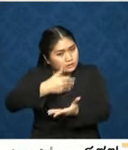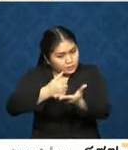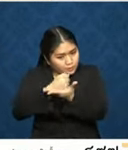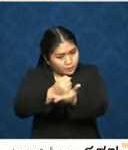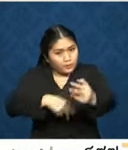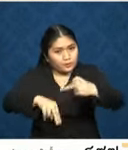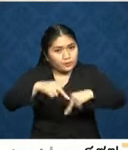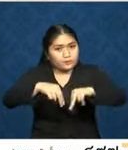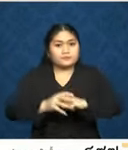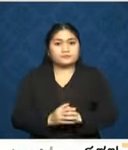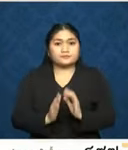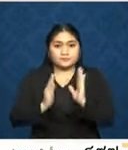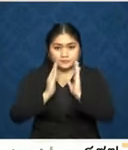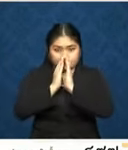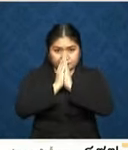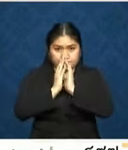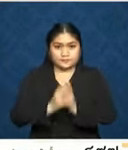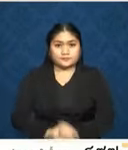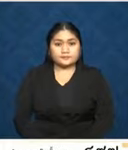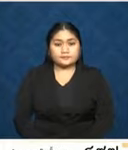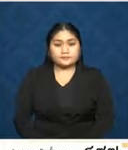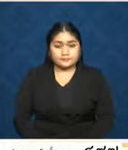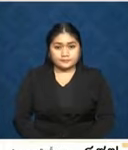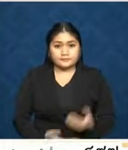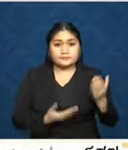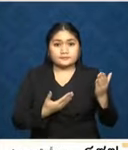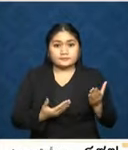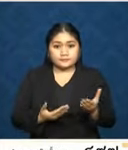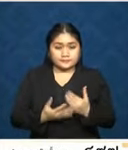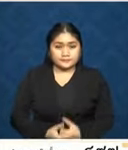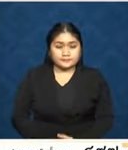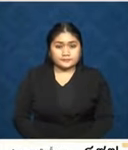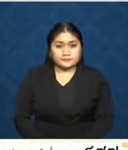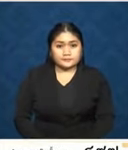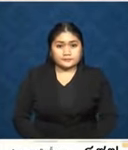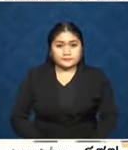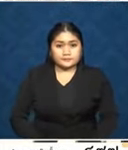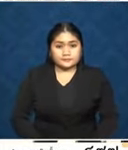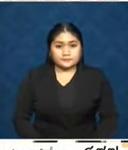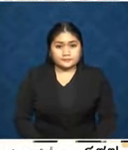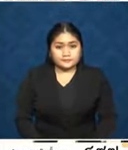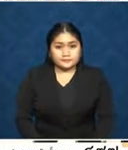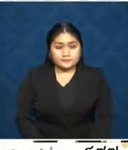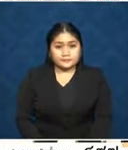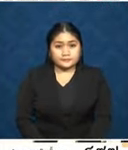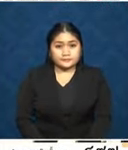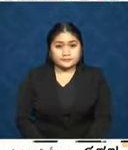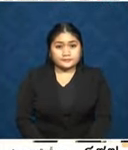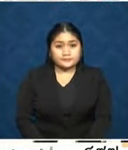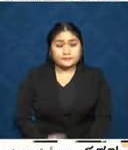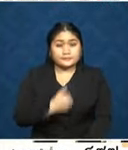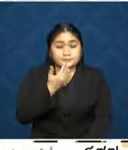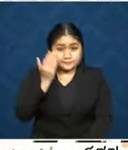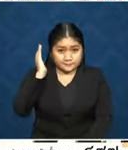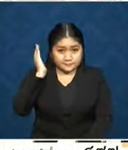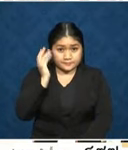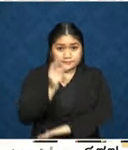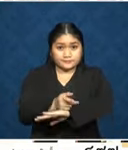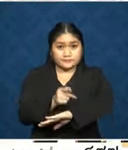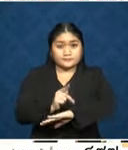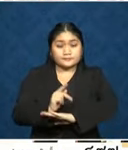ขอบพระคุณครับขอเชิญคุณอนุสรณ์แก้ววิเชียรครับกราบเรียนท่านประธานสภาที่